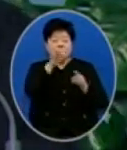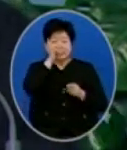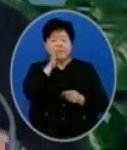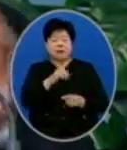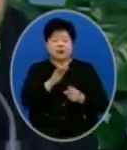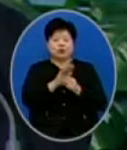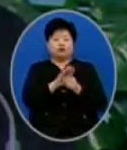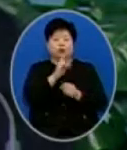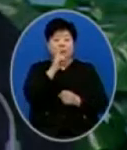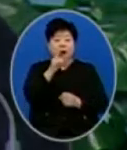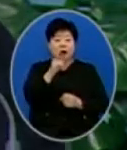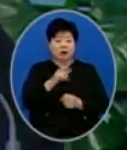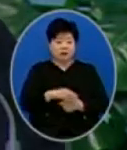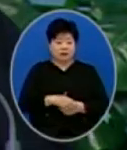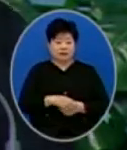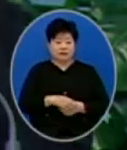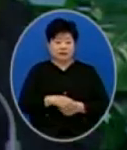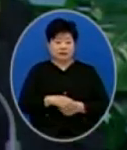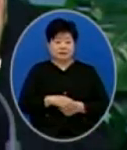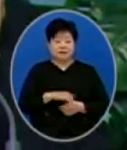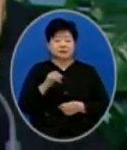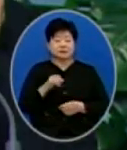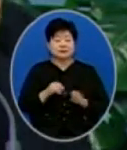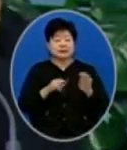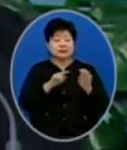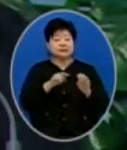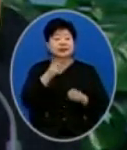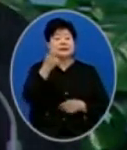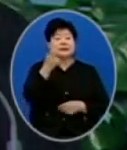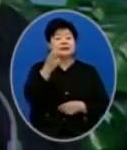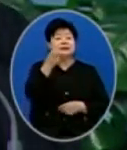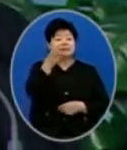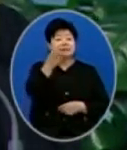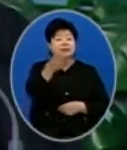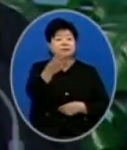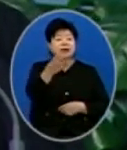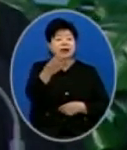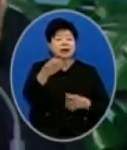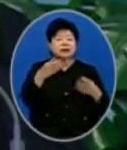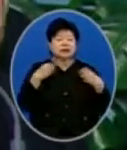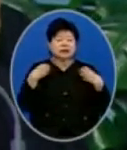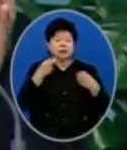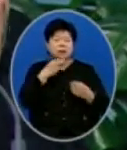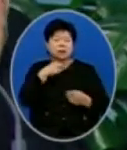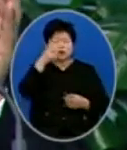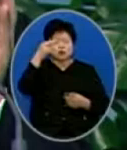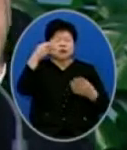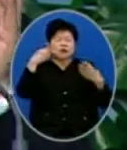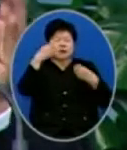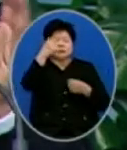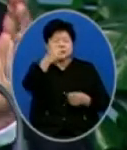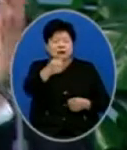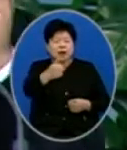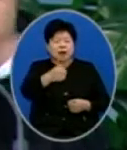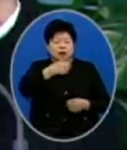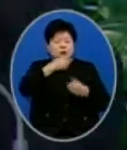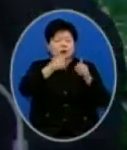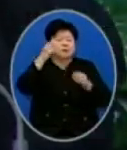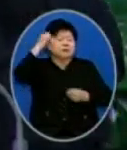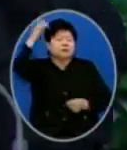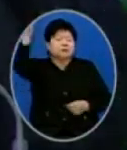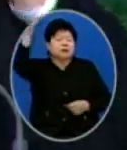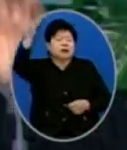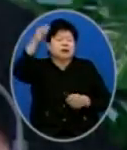말라고 그런데요 창세기 4장 23절 보면 참 그 사람도 책임이 없어요 술 맡은 관원장이 요셉을 기억하지 못하고